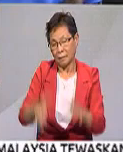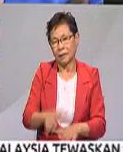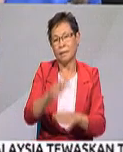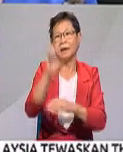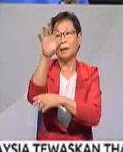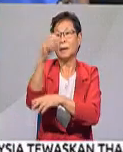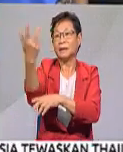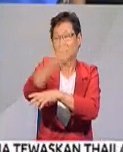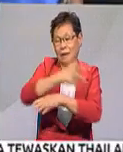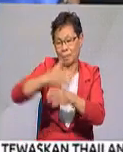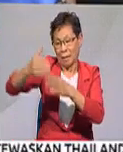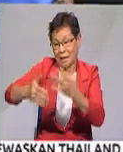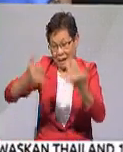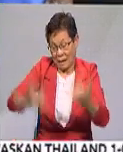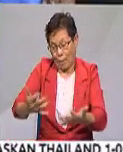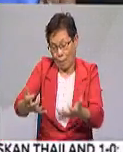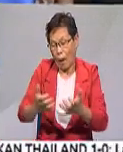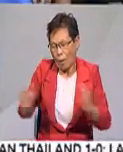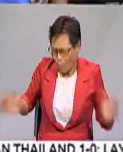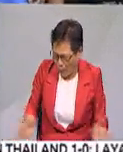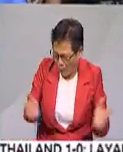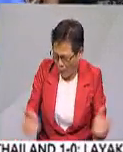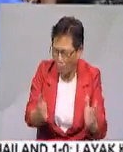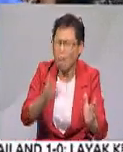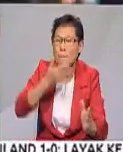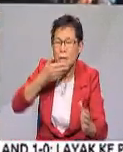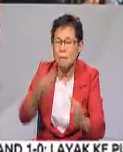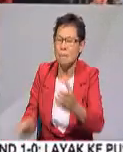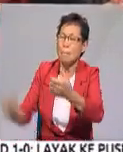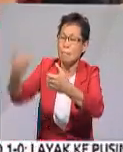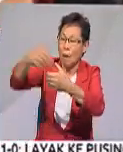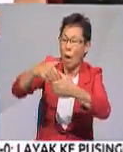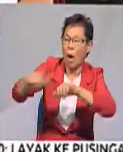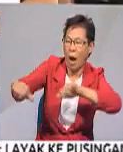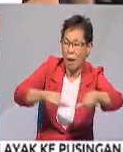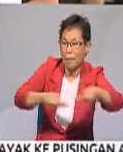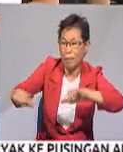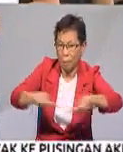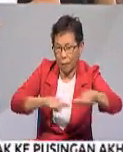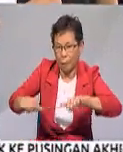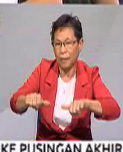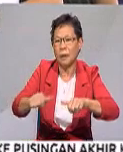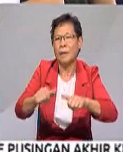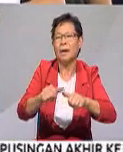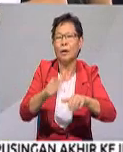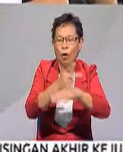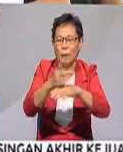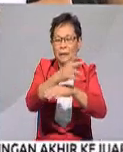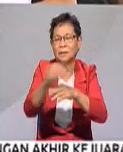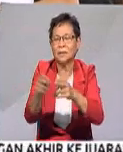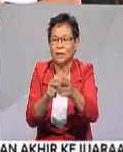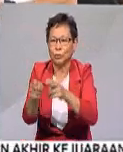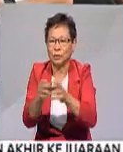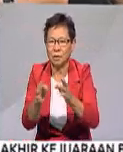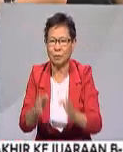yang berakhir hari ini berhasrat menggalakkan penyertaan belia dalam aktiviti koperasi dan keusahawanan.